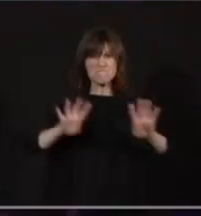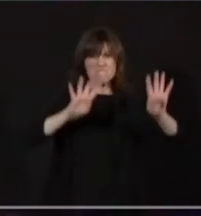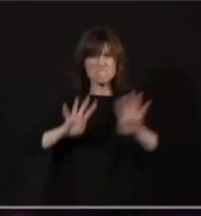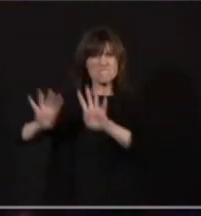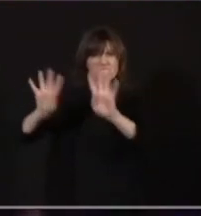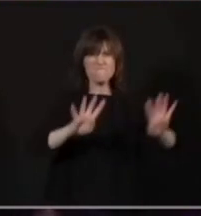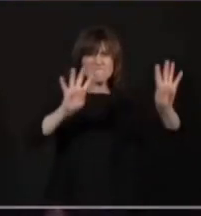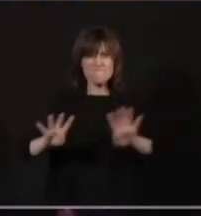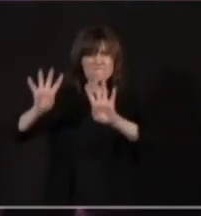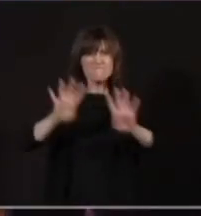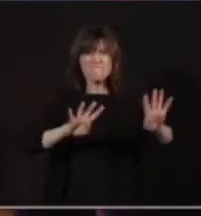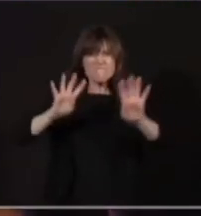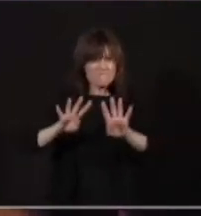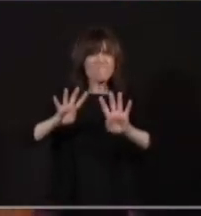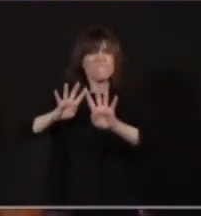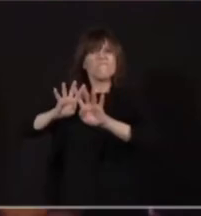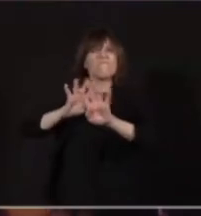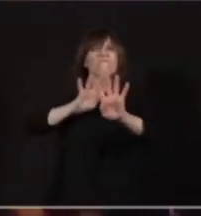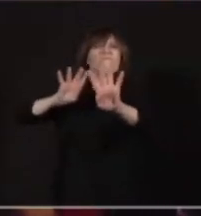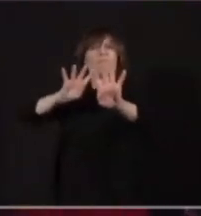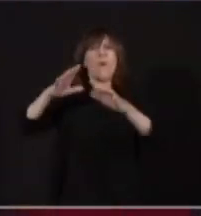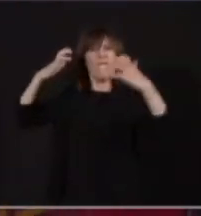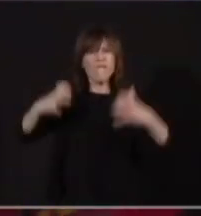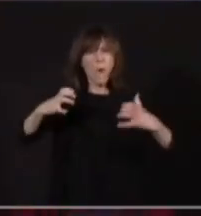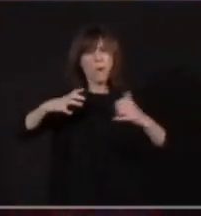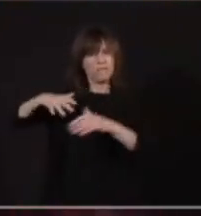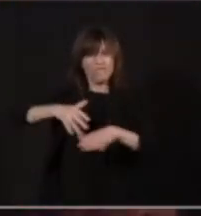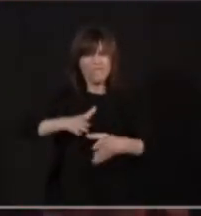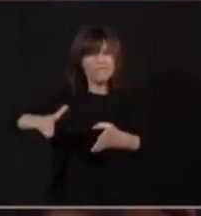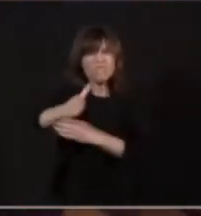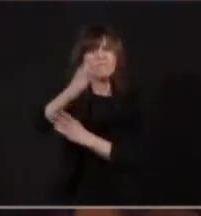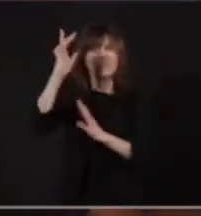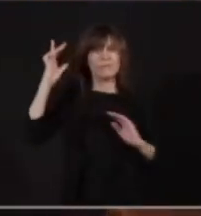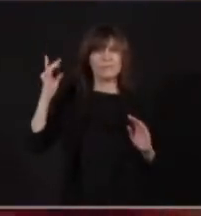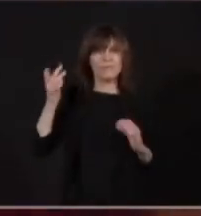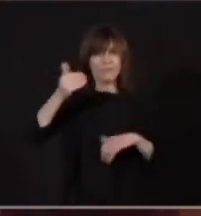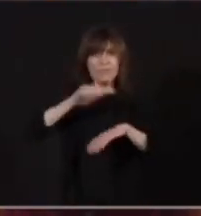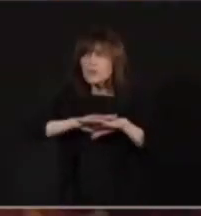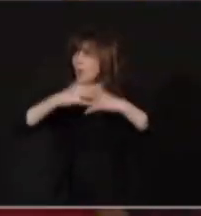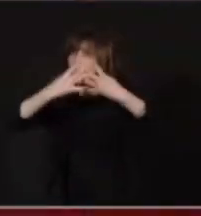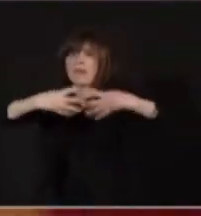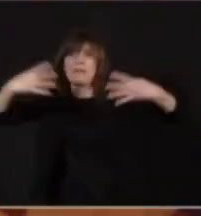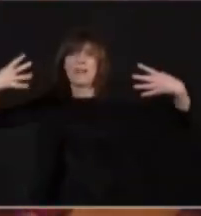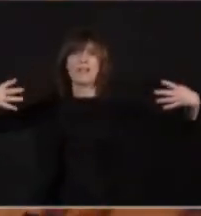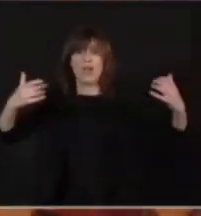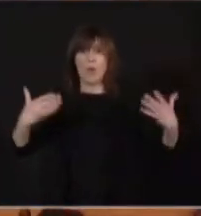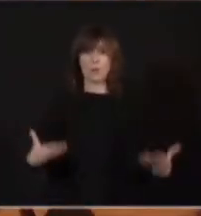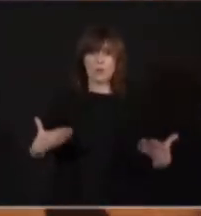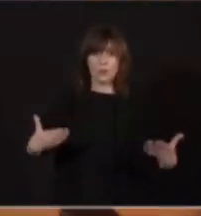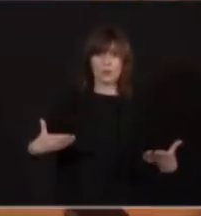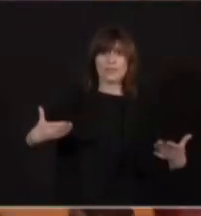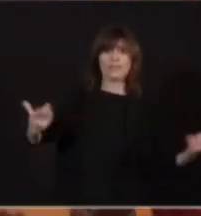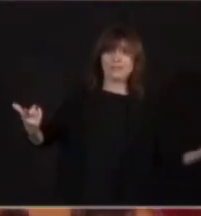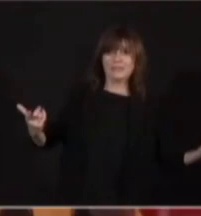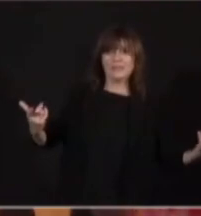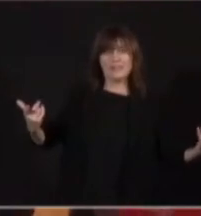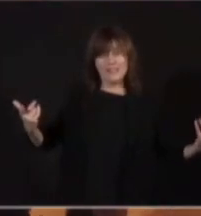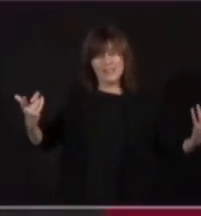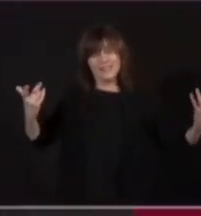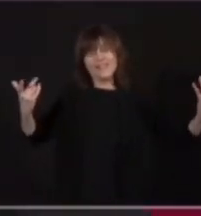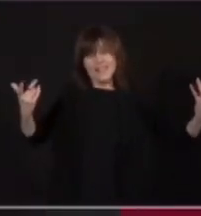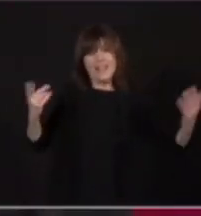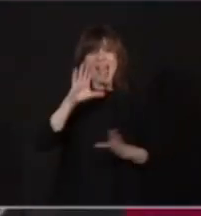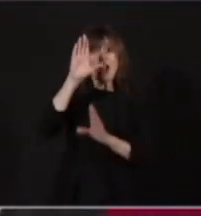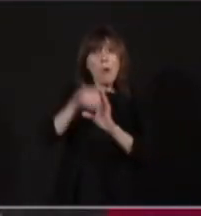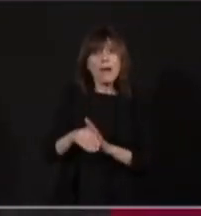Nous sommes tous à souffler dans les voiles de cette campagne, sur cette Méditerranée aujourd'hui. Et dire aussi quelle est